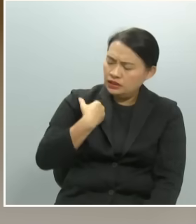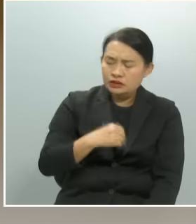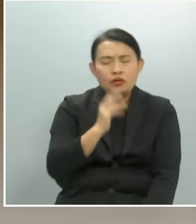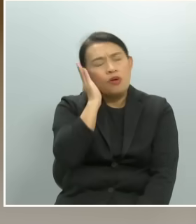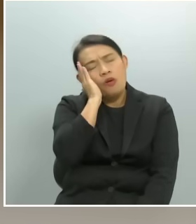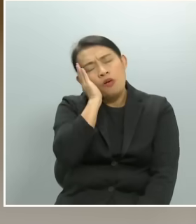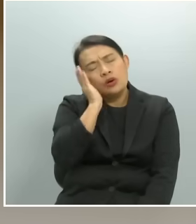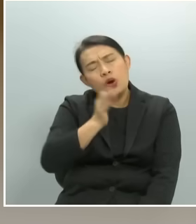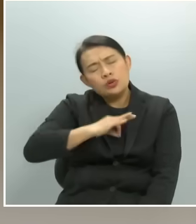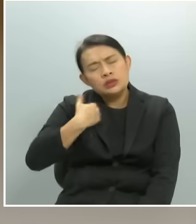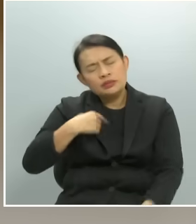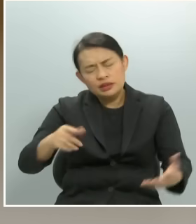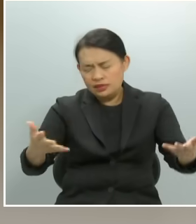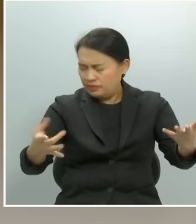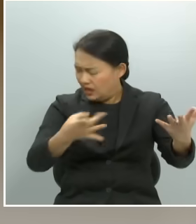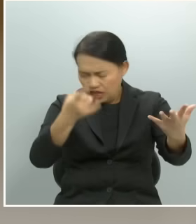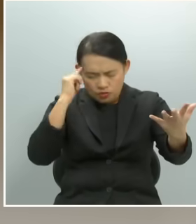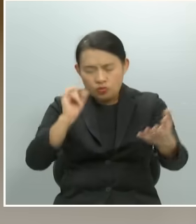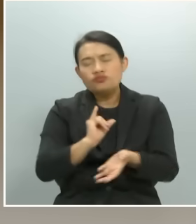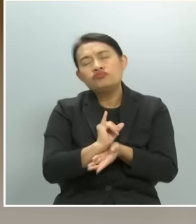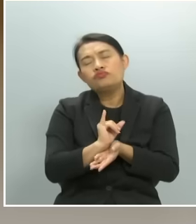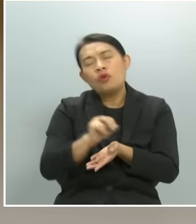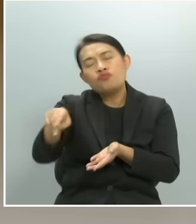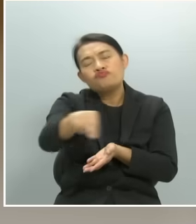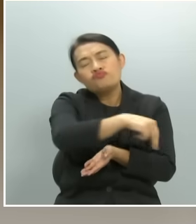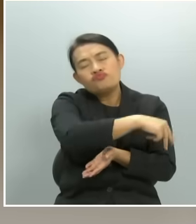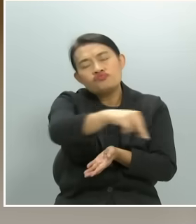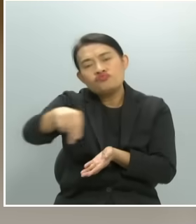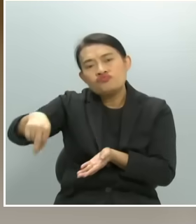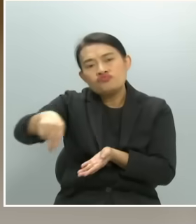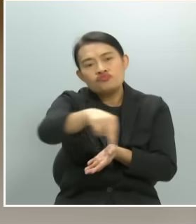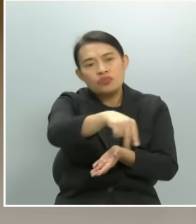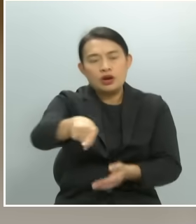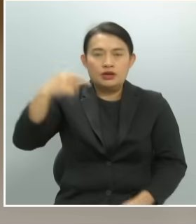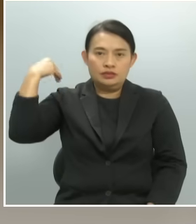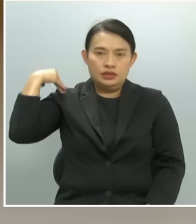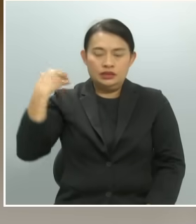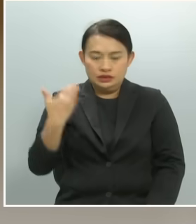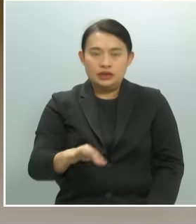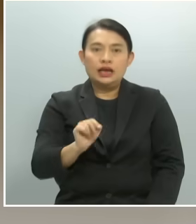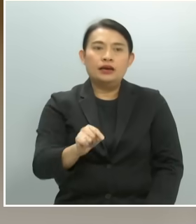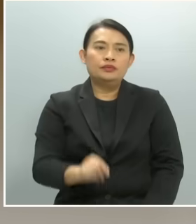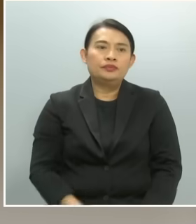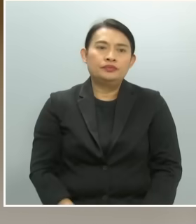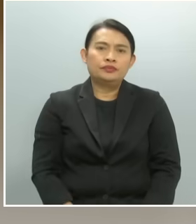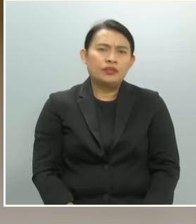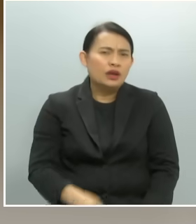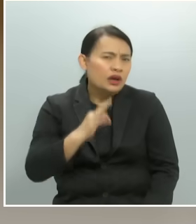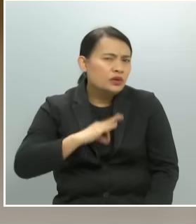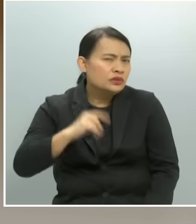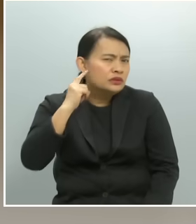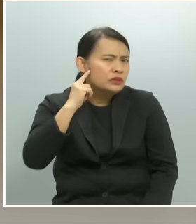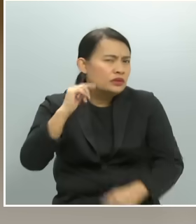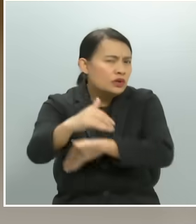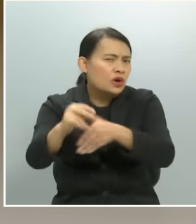มีอะไรเนี่ยนะครับเหมือนเดิมวนไปวนมาอยู่ที่ปลายเท้าของเขาสักพักนึงฮะเขาได้ยินเสียงก๊อกน้ำในห้องน้ำ